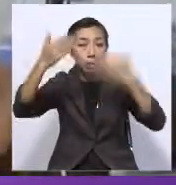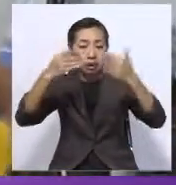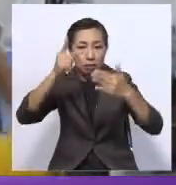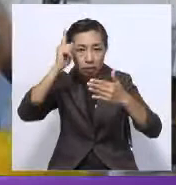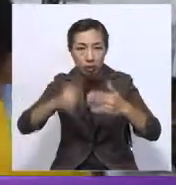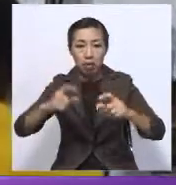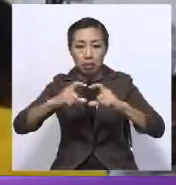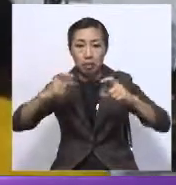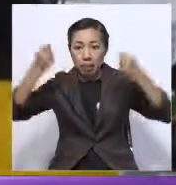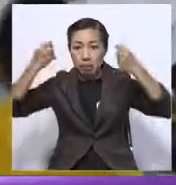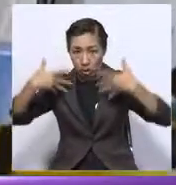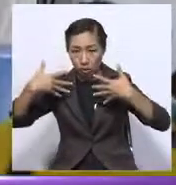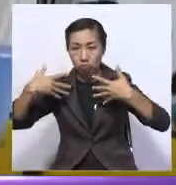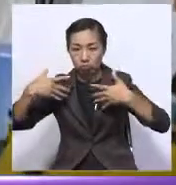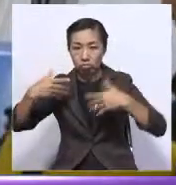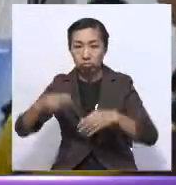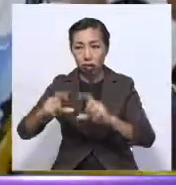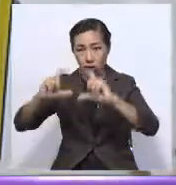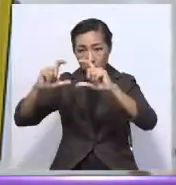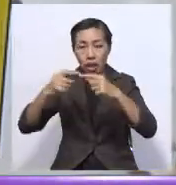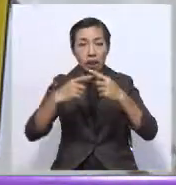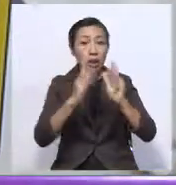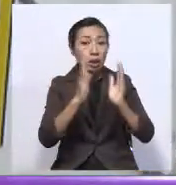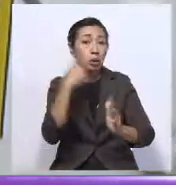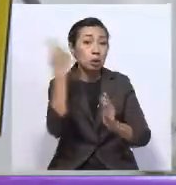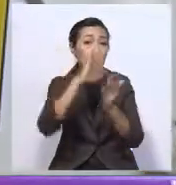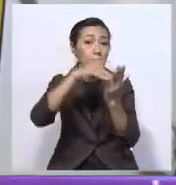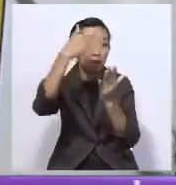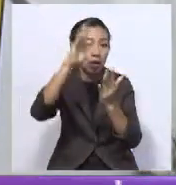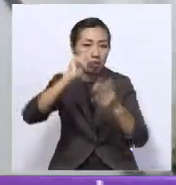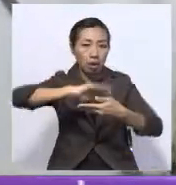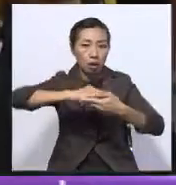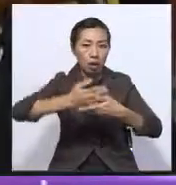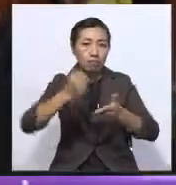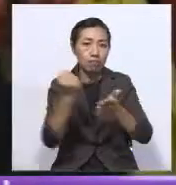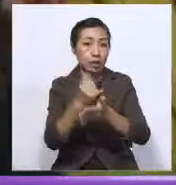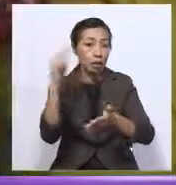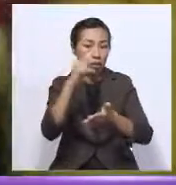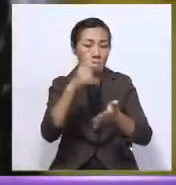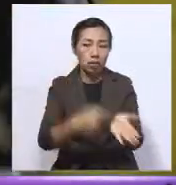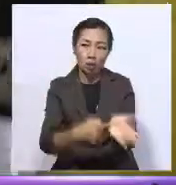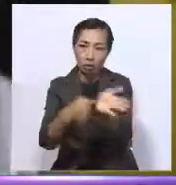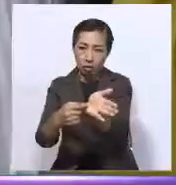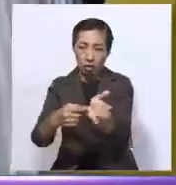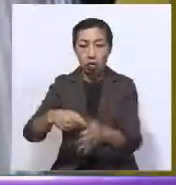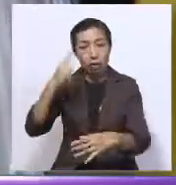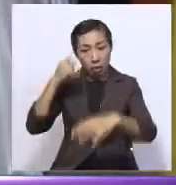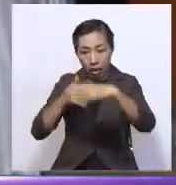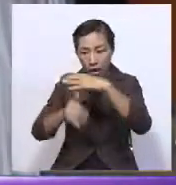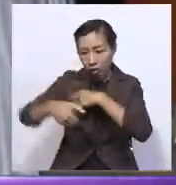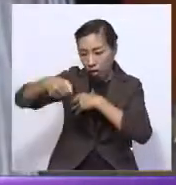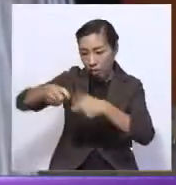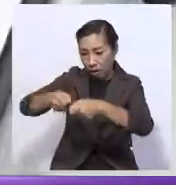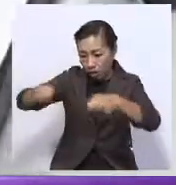รประชาชนส่วนนักท่องเที่ยวชาวต่างชาตินะคะให้แสดงพาสปอร์ตเดินผ่านจุดคัดกรองและเปิดกระเป๋าสัมภาระเพื่อให้เจ้าหน้าที่ตรวจค้น